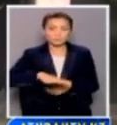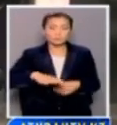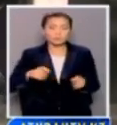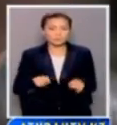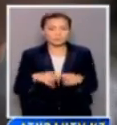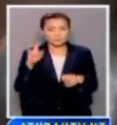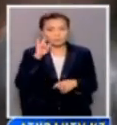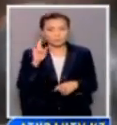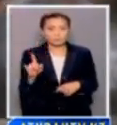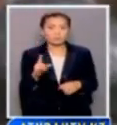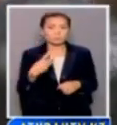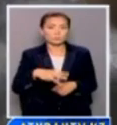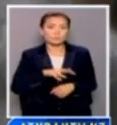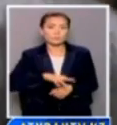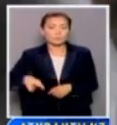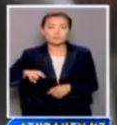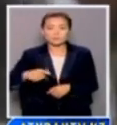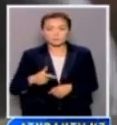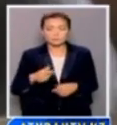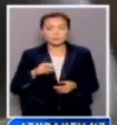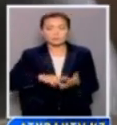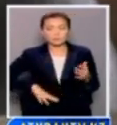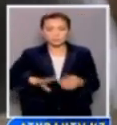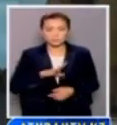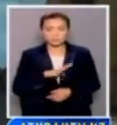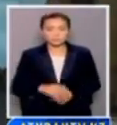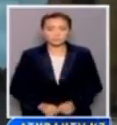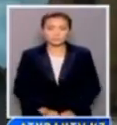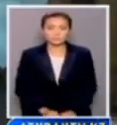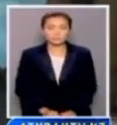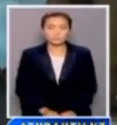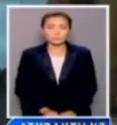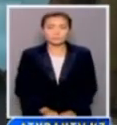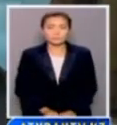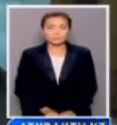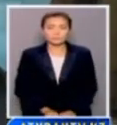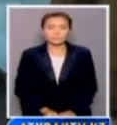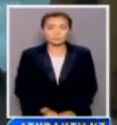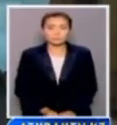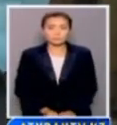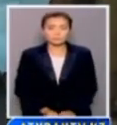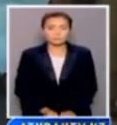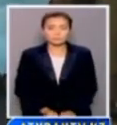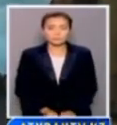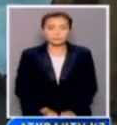талапты пысқырмағандарға 30 миллионнан астам айыппұл салынған. Қымбат Дайырғызы, Талғат Қуанышев, жаңалық қызметі.